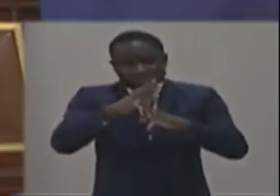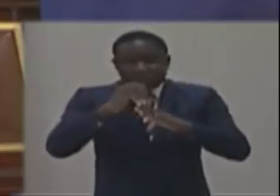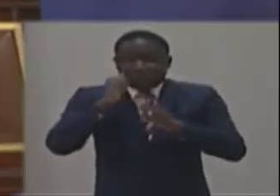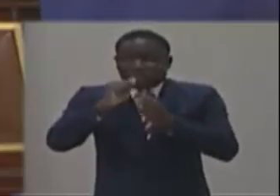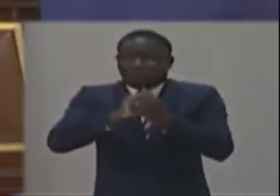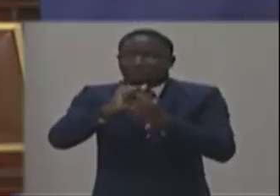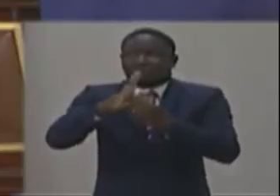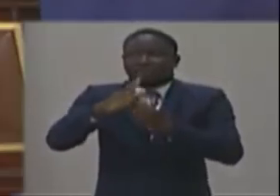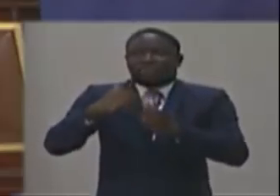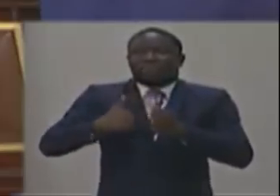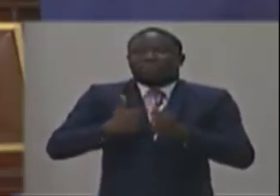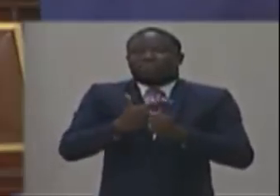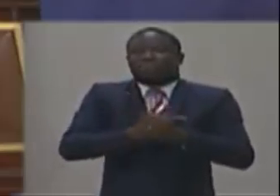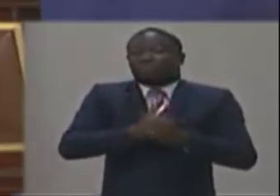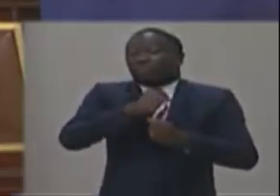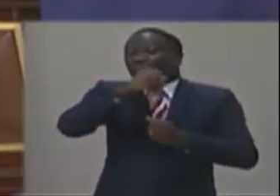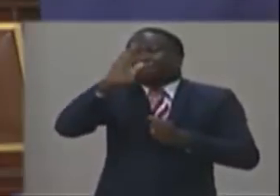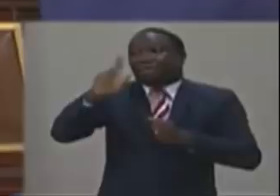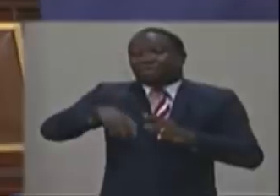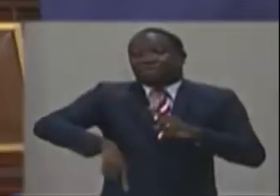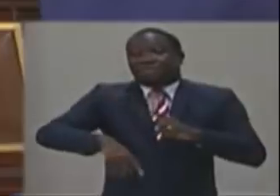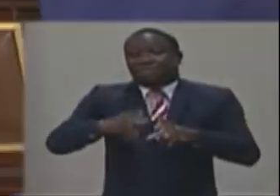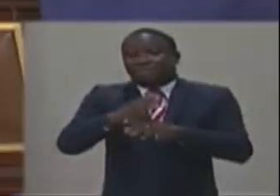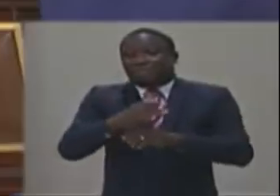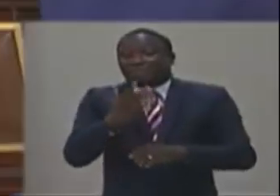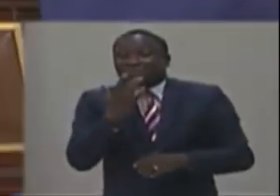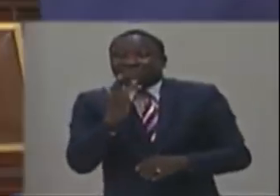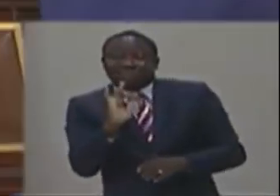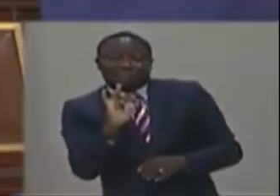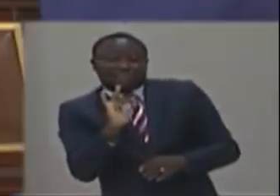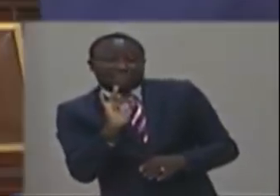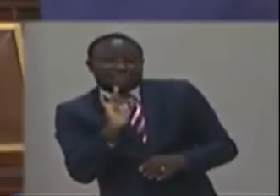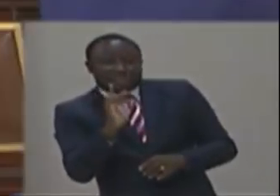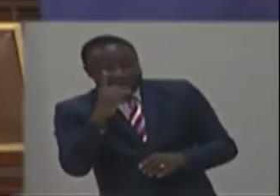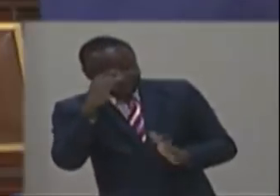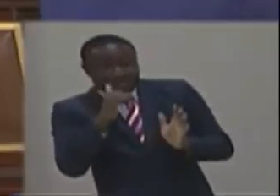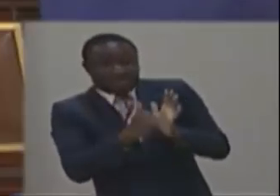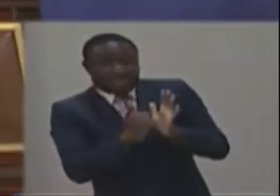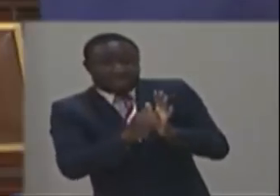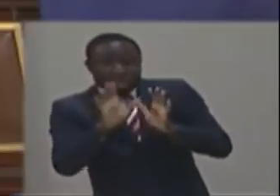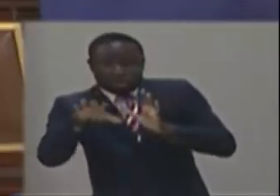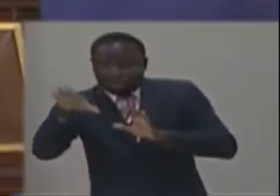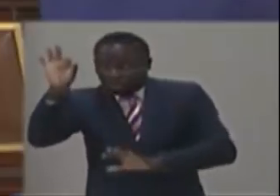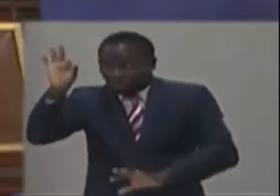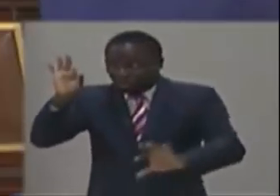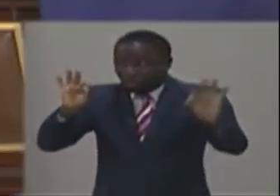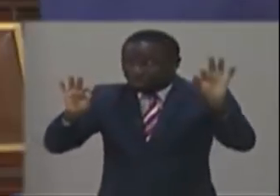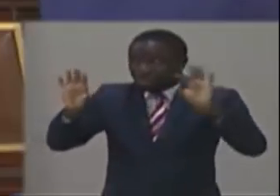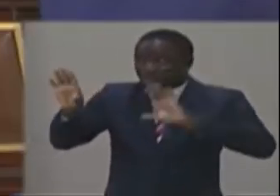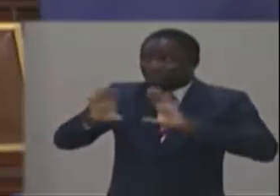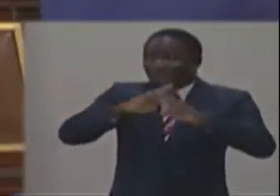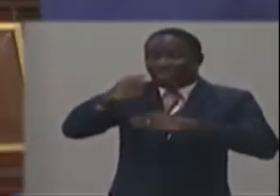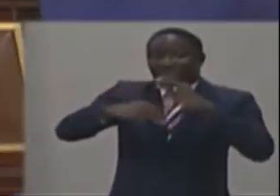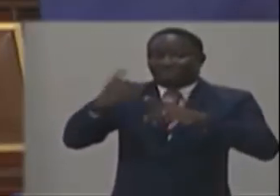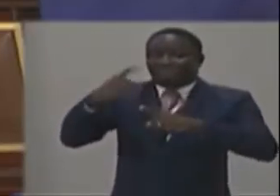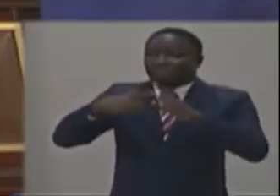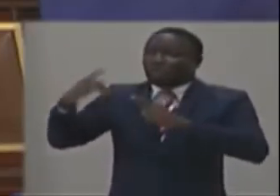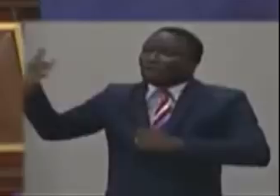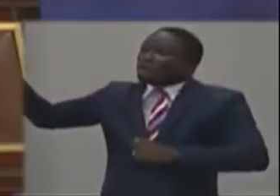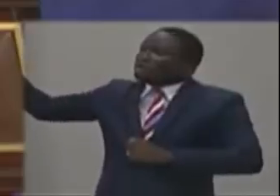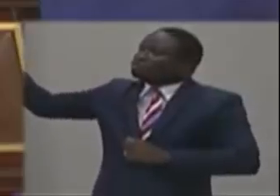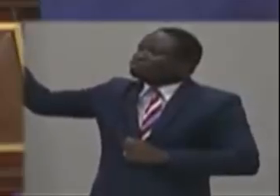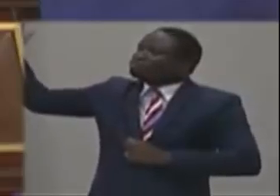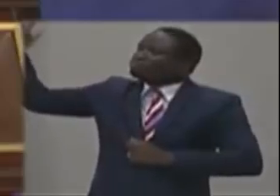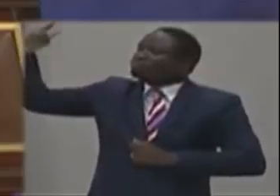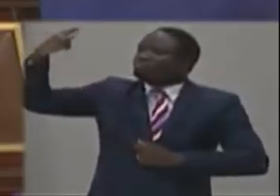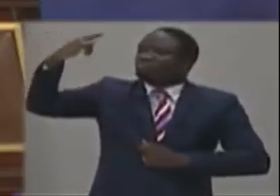coronavirus. Nous pas ta capre chance ça. C'est pour ça que nous choisissons l'option pour faire équipement ça revenir